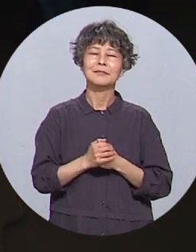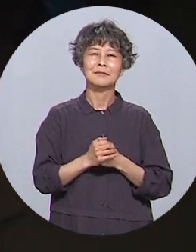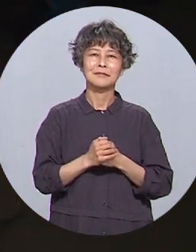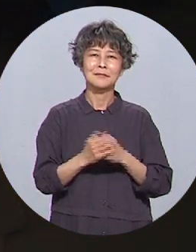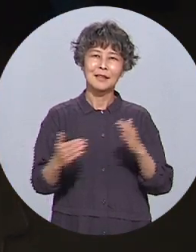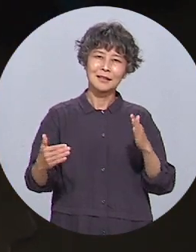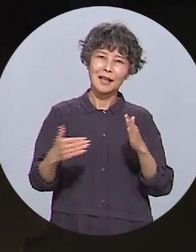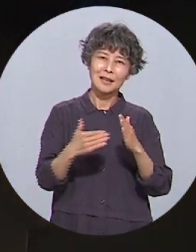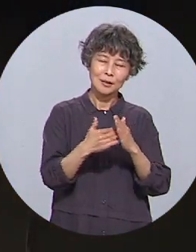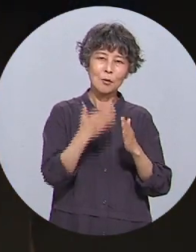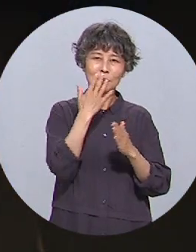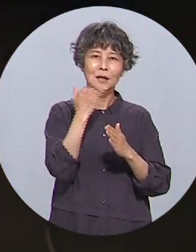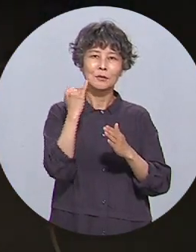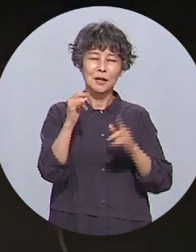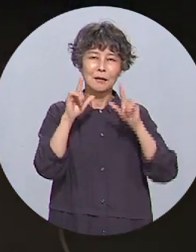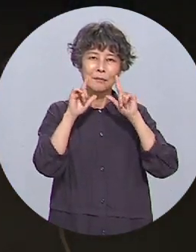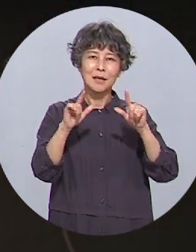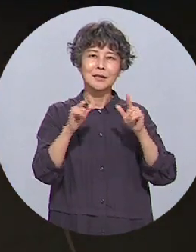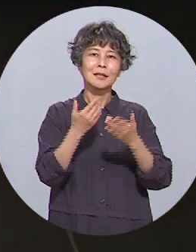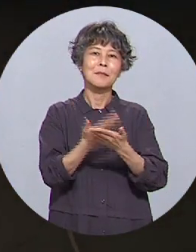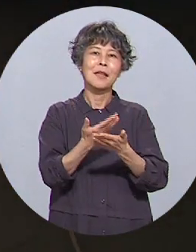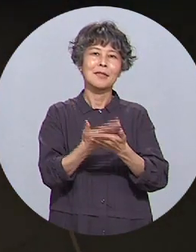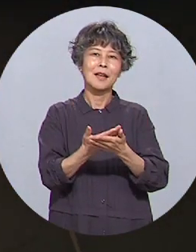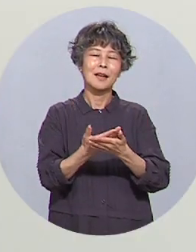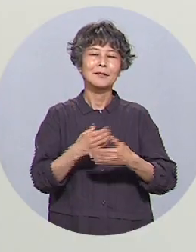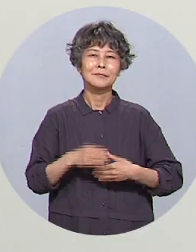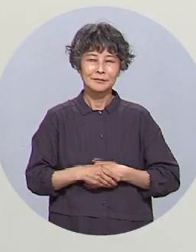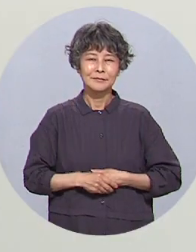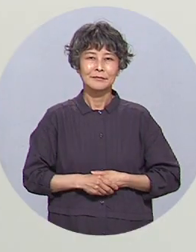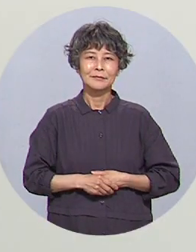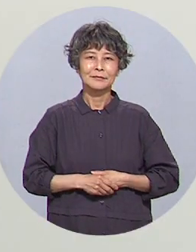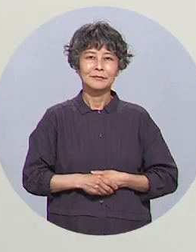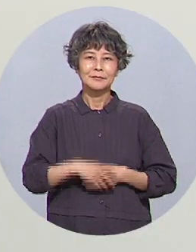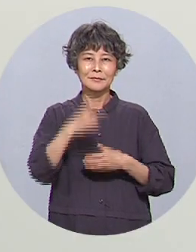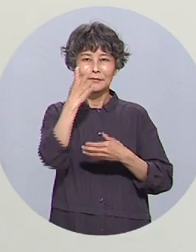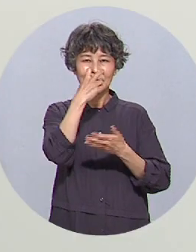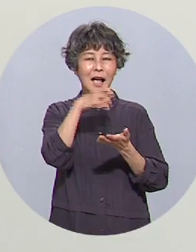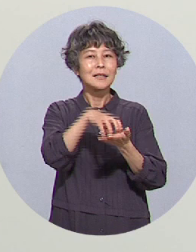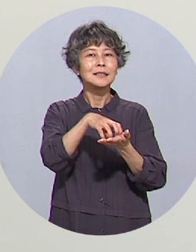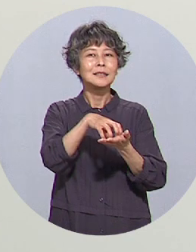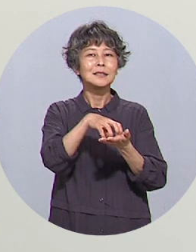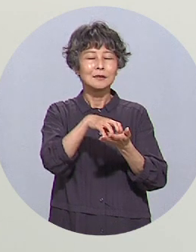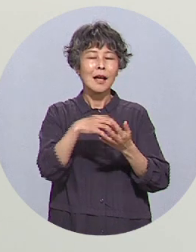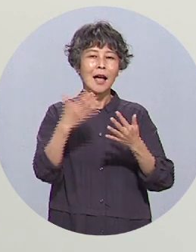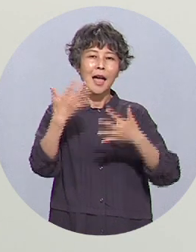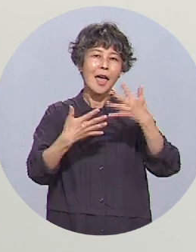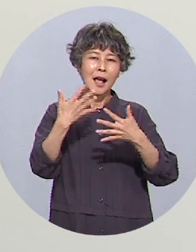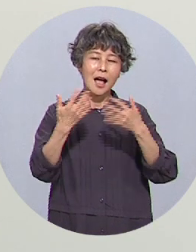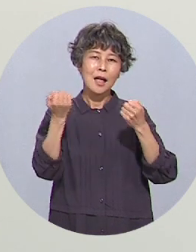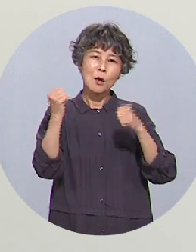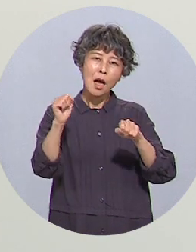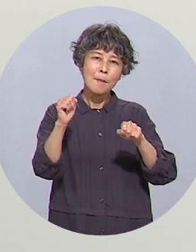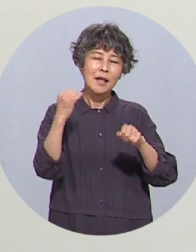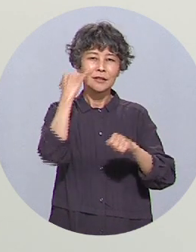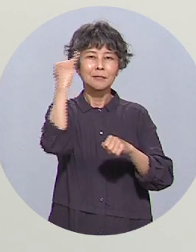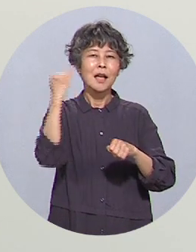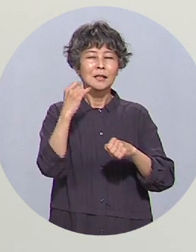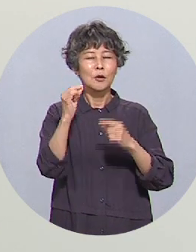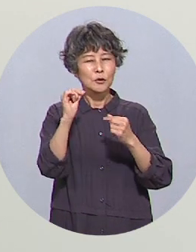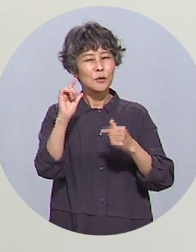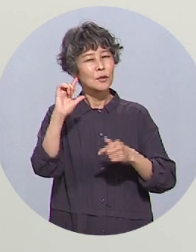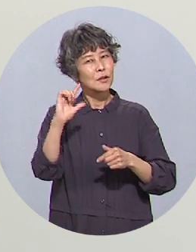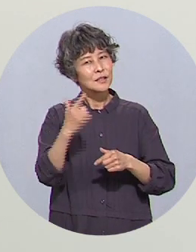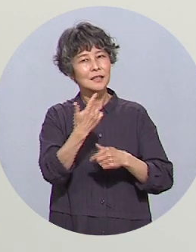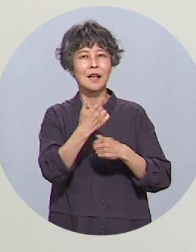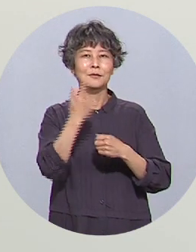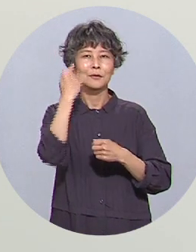最後に佐藤さんからメッセージをいただきました。 鑑識はよく映画やドラマで見るようなイメージとは少し実